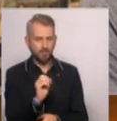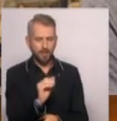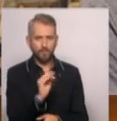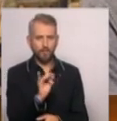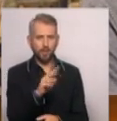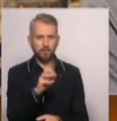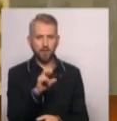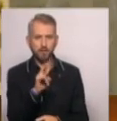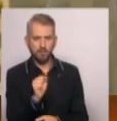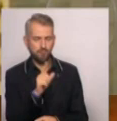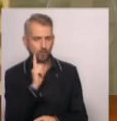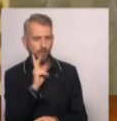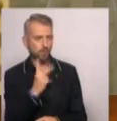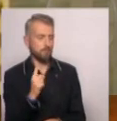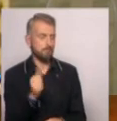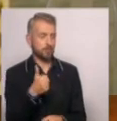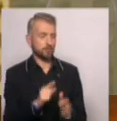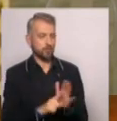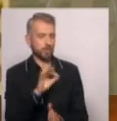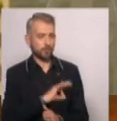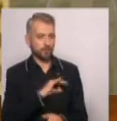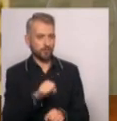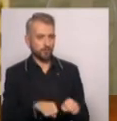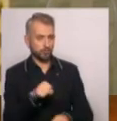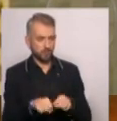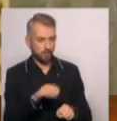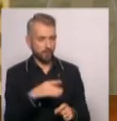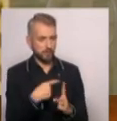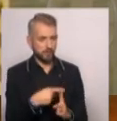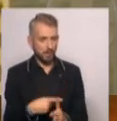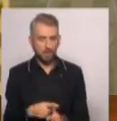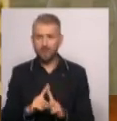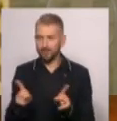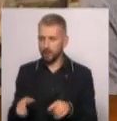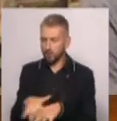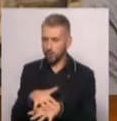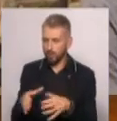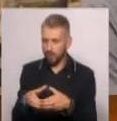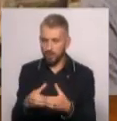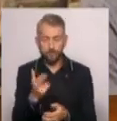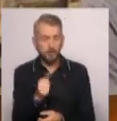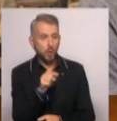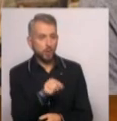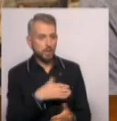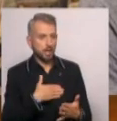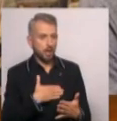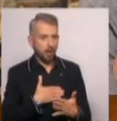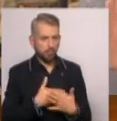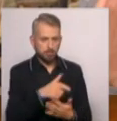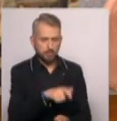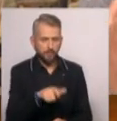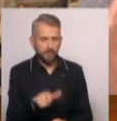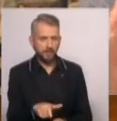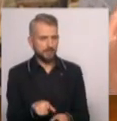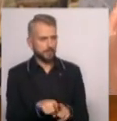перші стали користуватись велосипедами інтенсивно в Амстердамі. Нестандартної громади. Так. І оці громадські активісти такого,